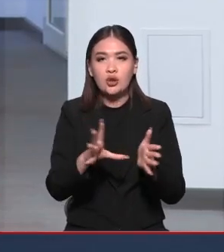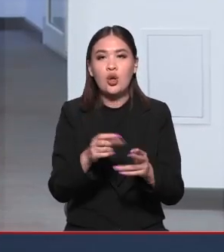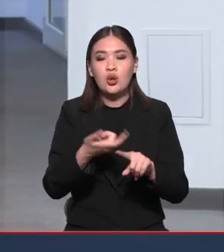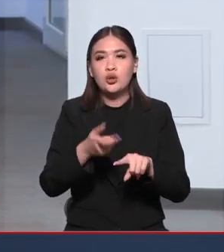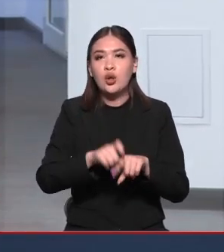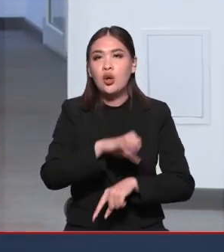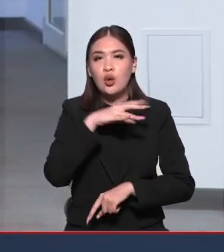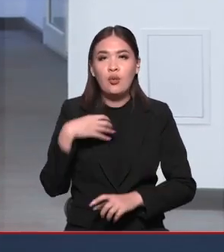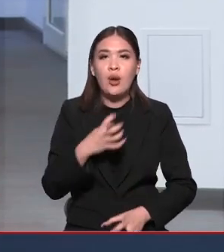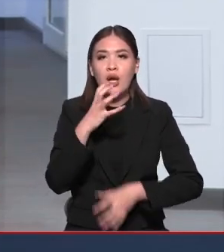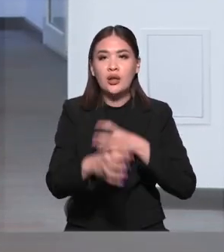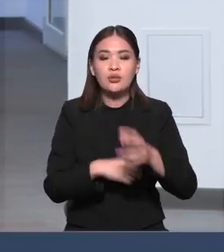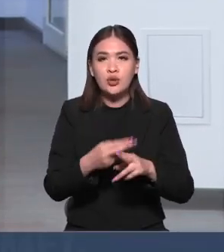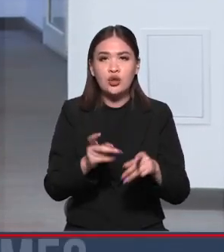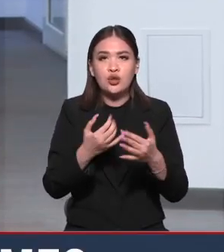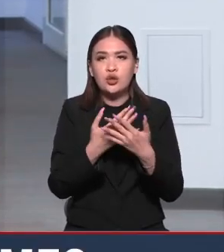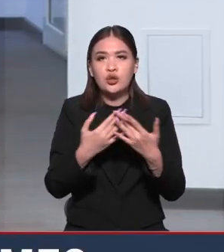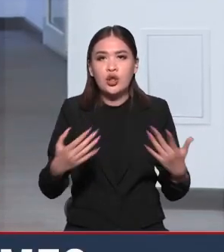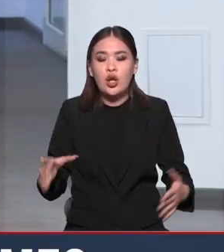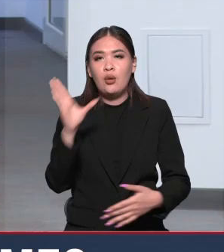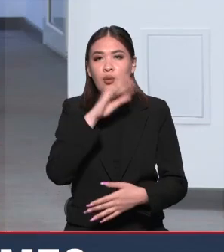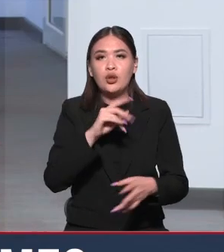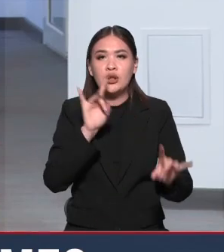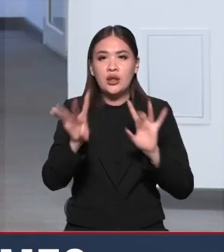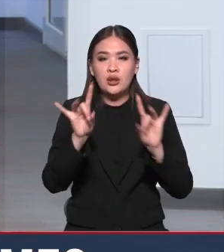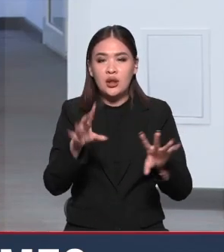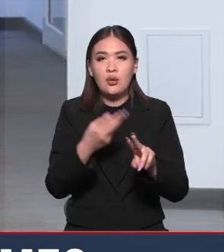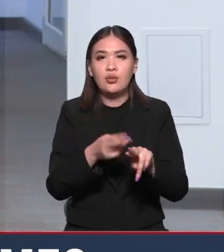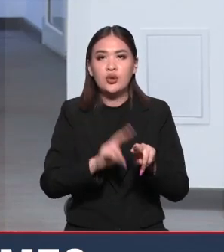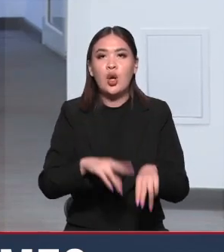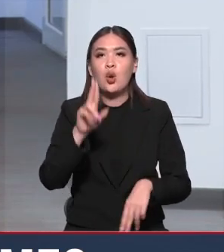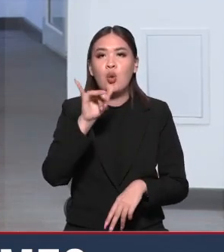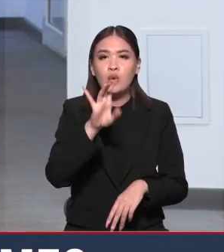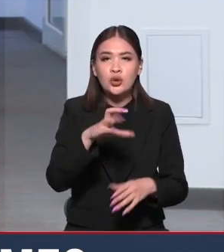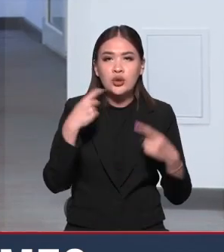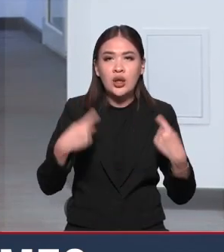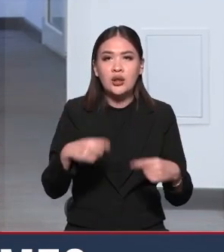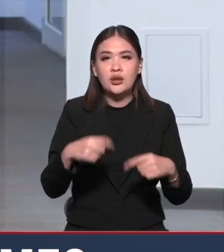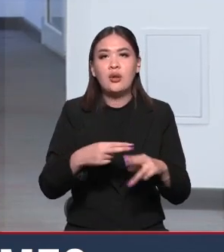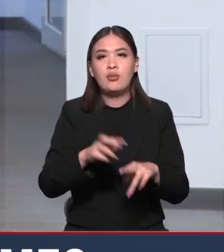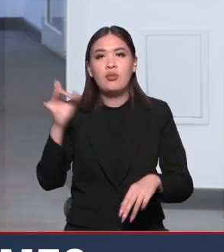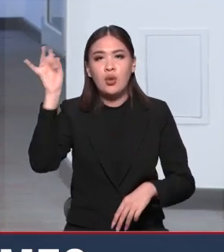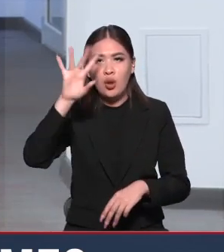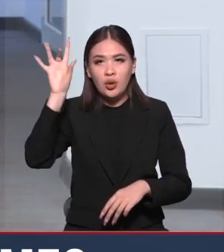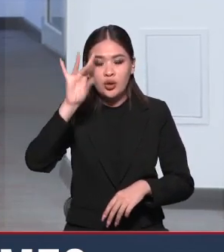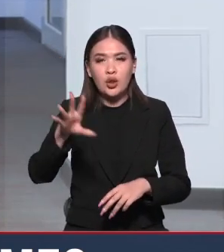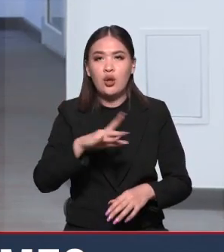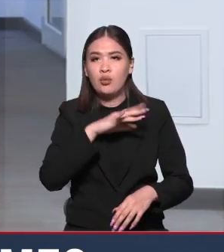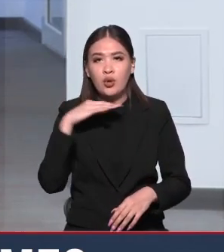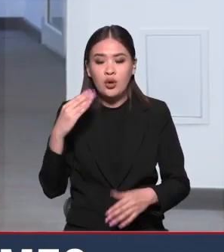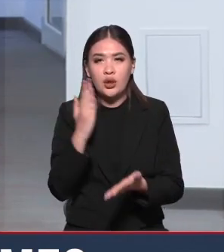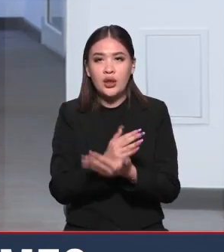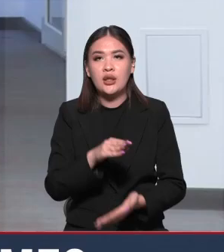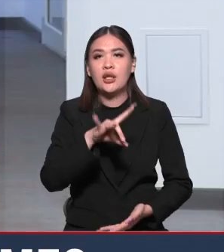тұр. Әлем желіні ашсаң, түрлі жарнамалардан көз сүрінеді. Одан бөлек мамандар курс сатып, күн көретін блогерлер қаптап кеткенін айтады.